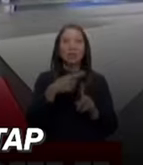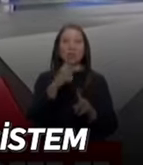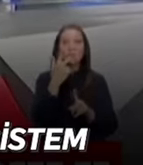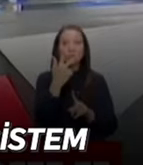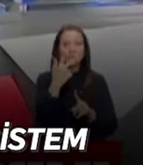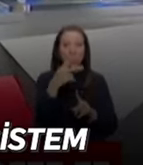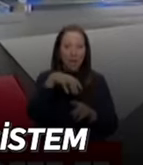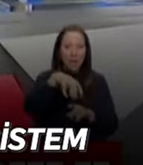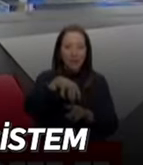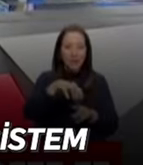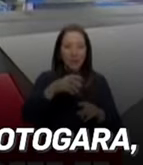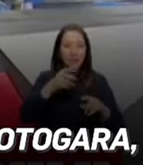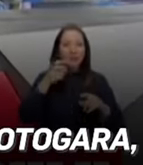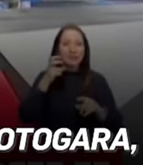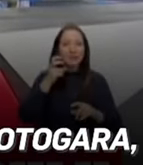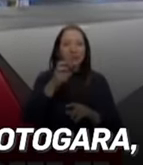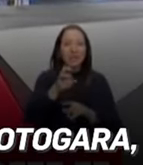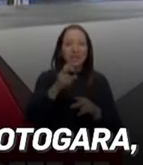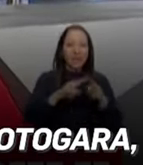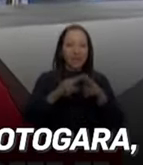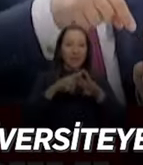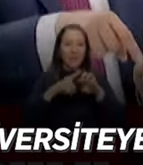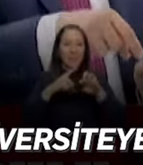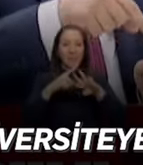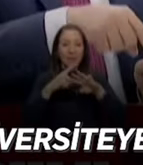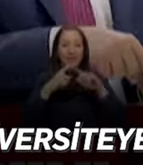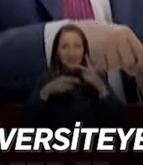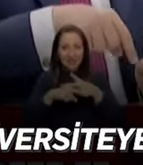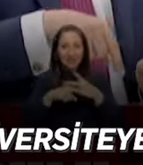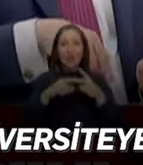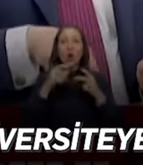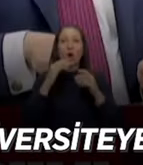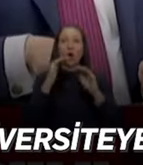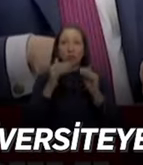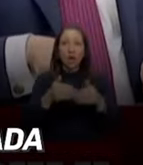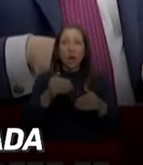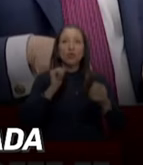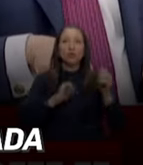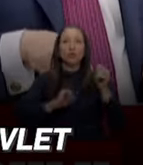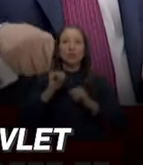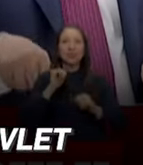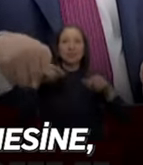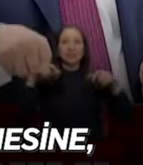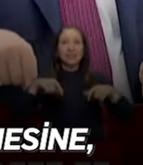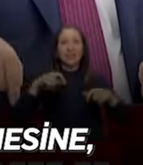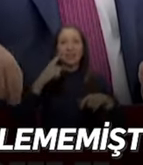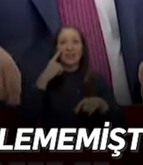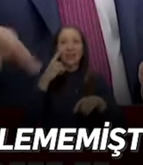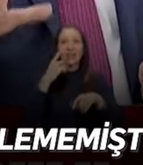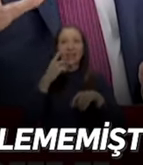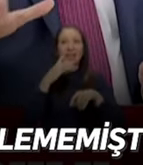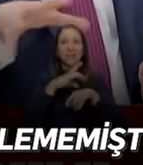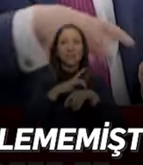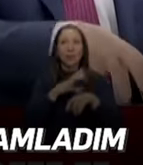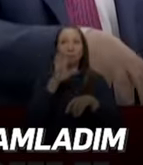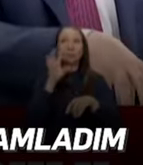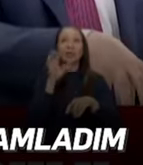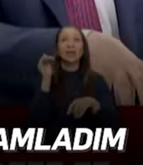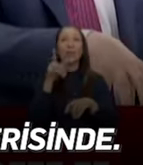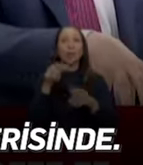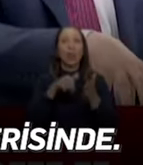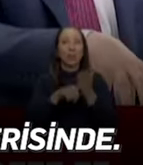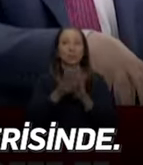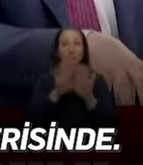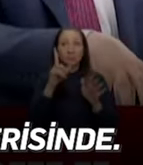3üncü Etap raylı sistem Kepez'de otogara asat'a üniversiteye e stada ve devlet hastanesine müzeye gelememişti onu